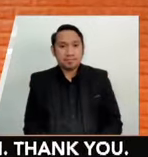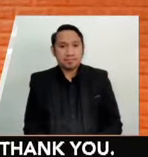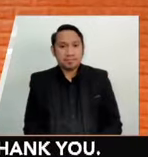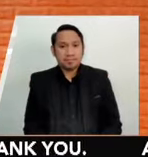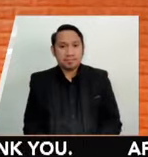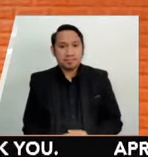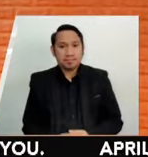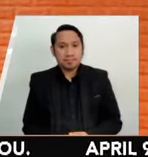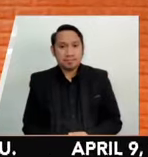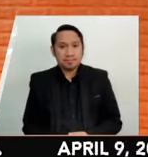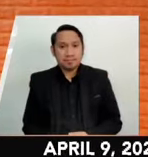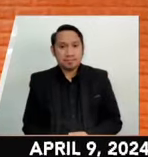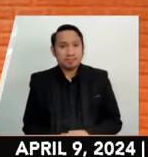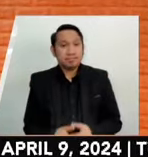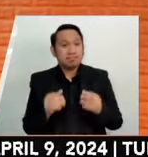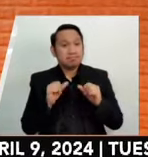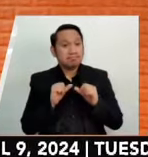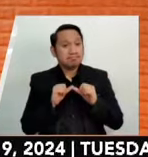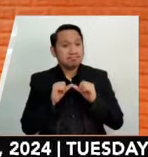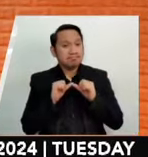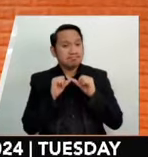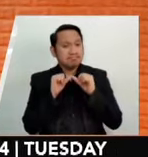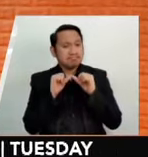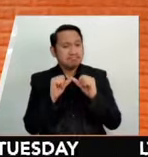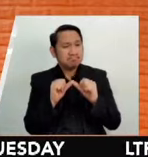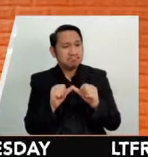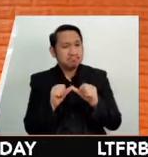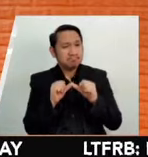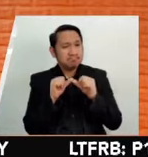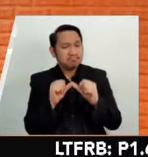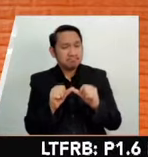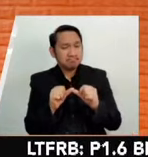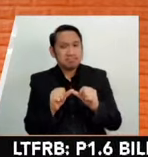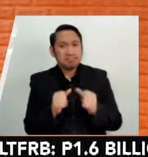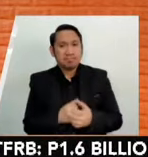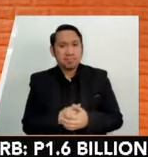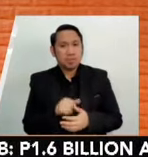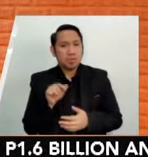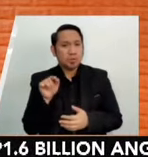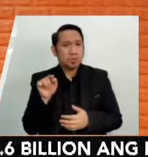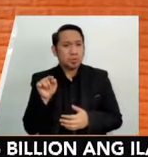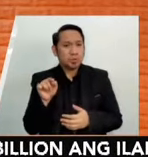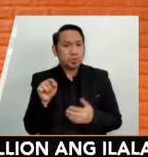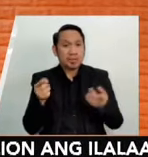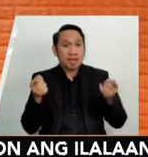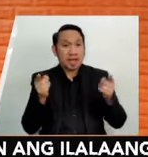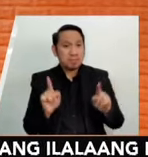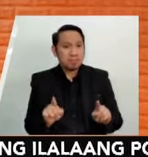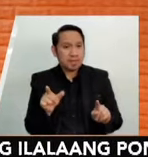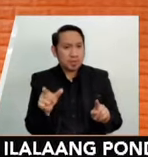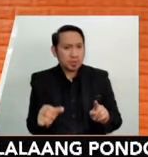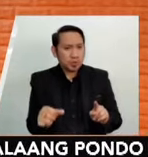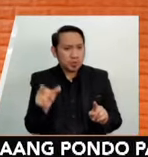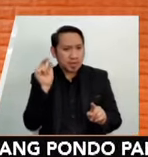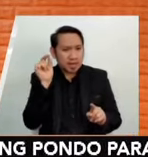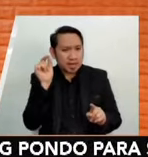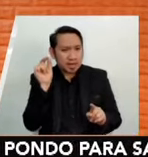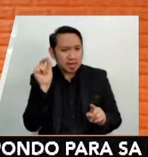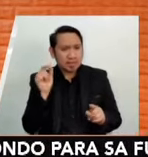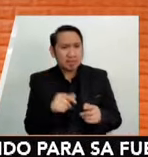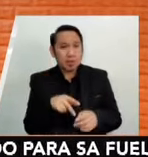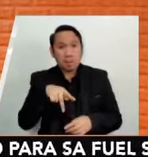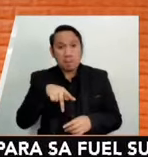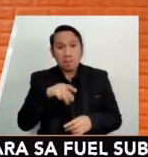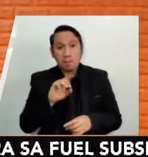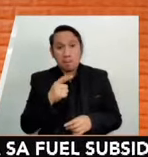Sa patuloy na pagsisiyasa sa Munipogo Scam Hub sa Bamban, Tarlac, natuklasan sa mga vault nito ang hindi bababa sa 5 milyong